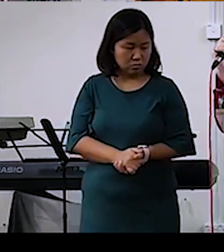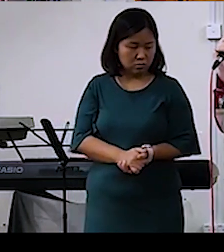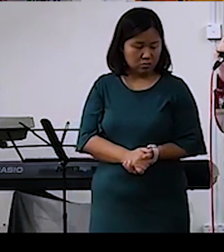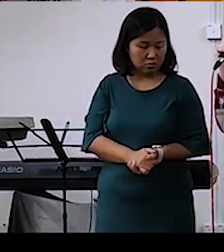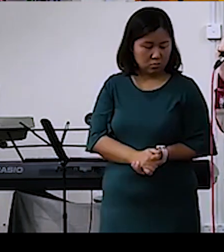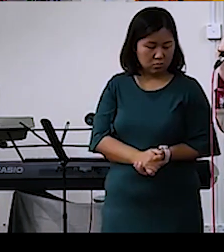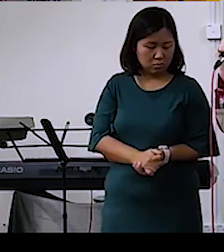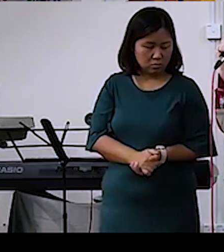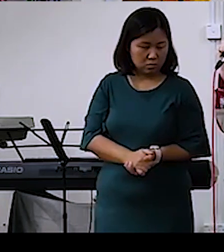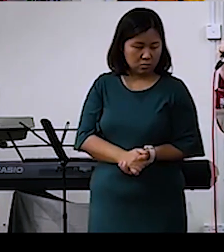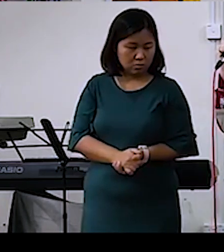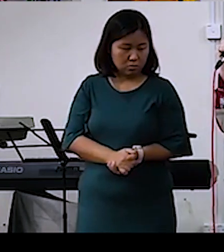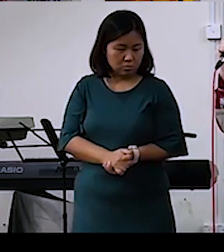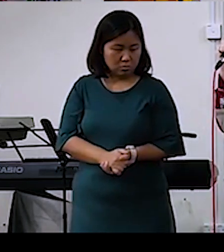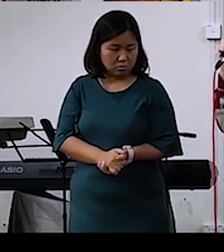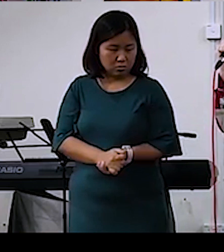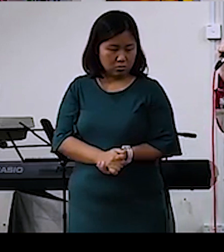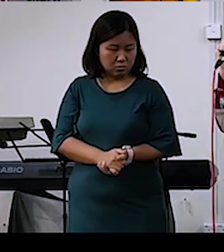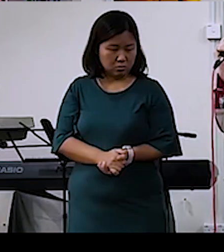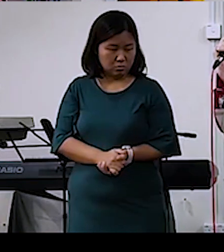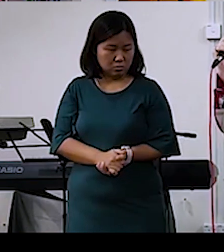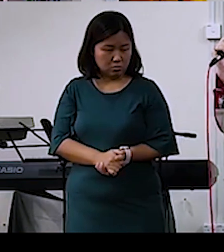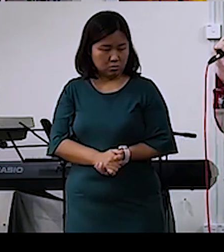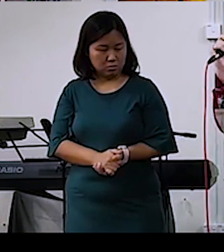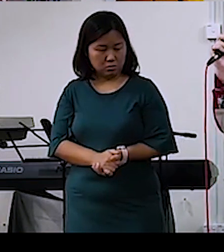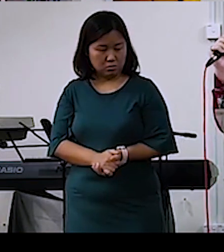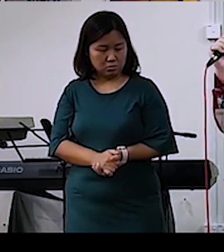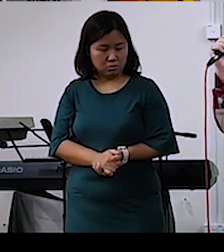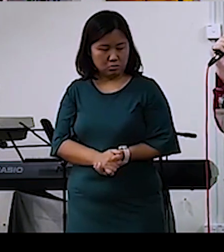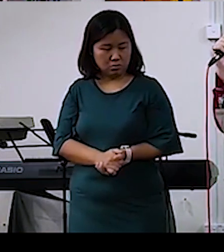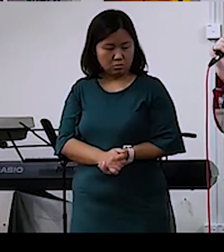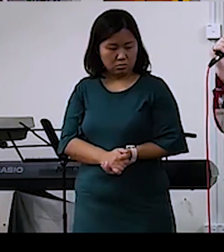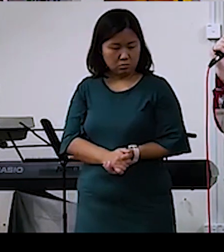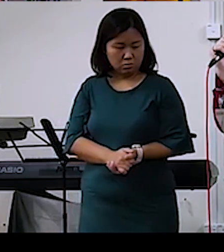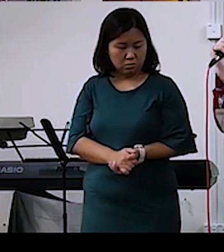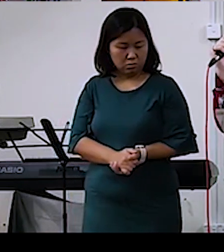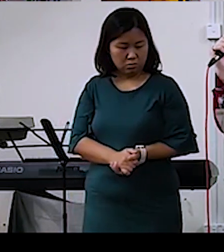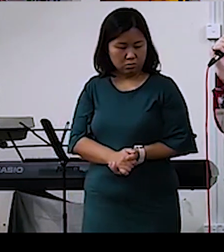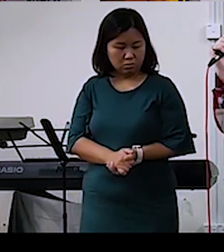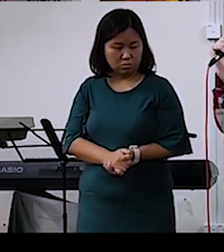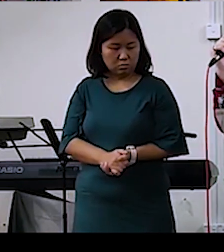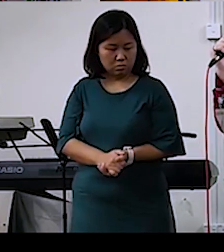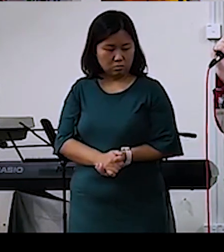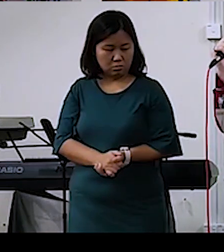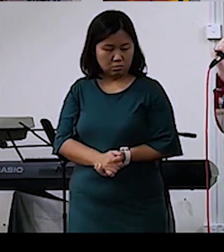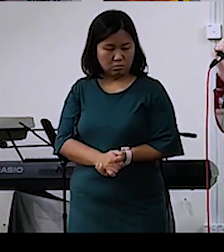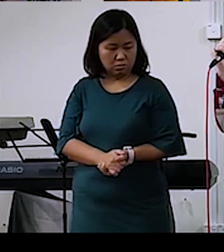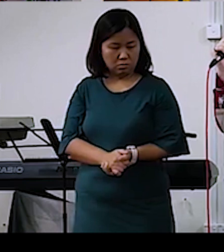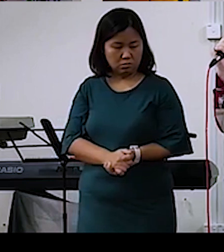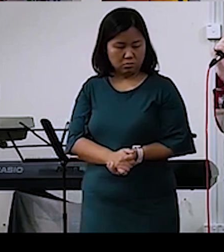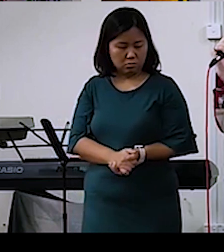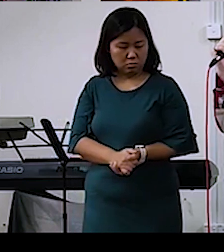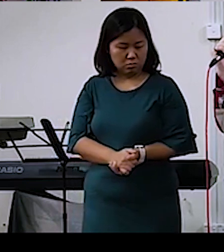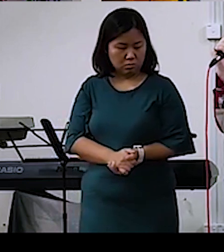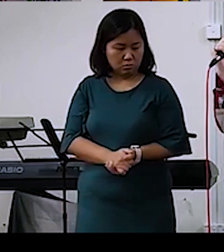的机会呢来服侍阿爸父神。所以呢他就这样因为他是一个男的对吧牧师，所以呢当然有一个